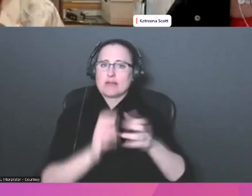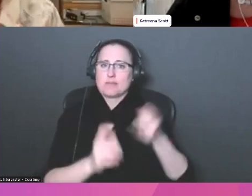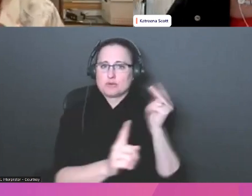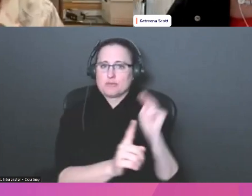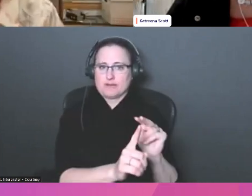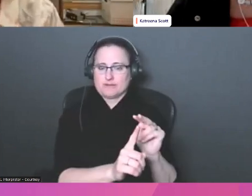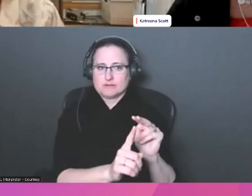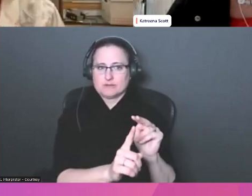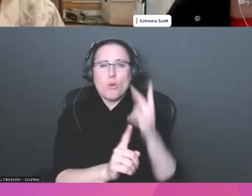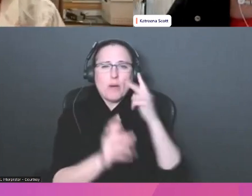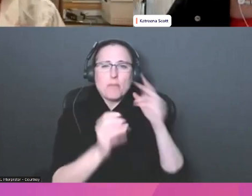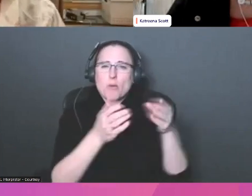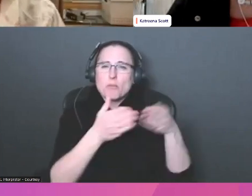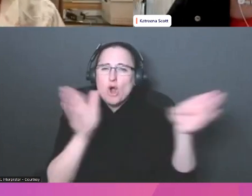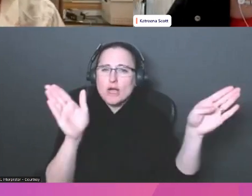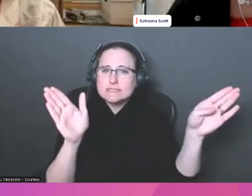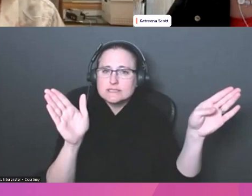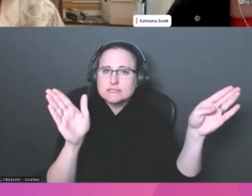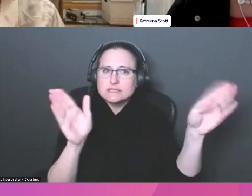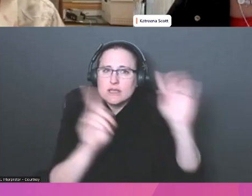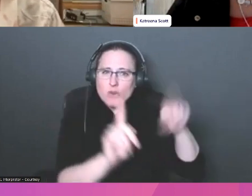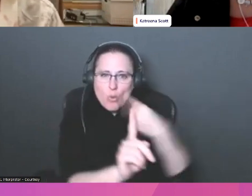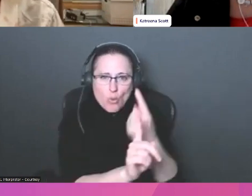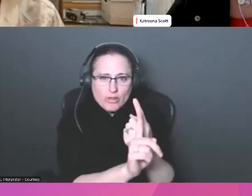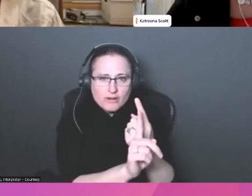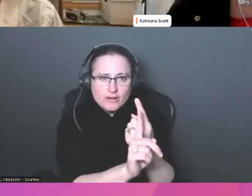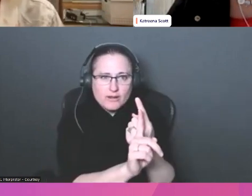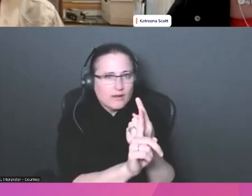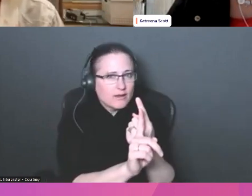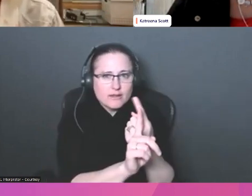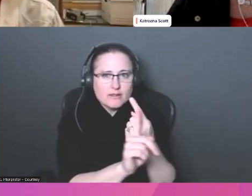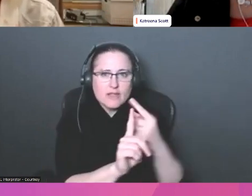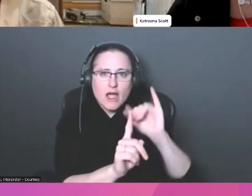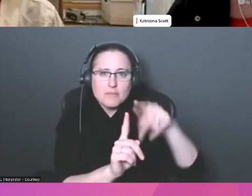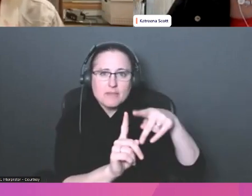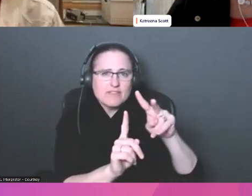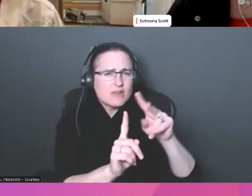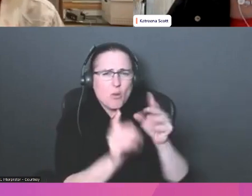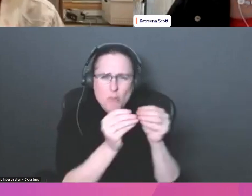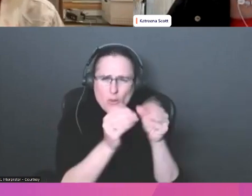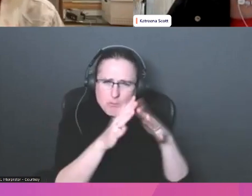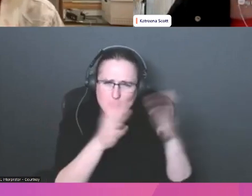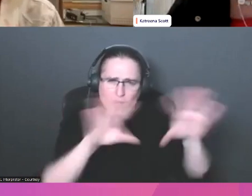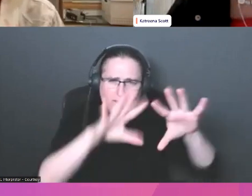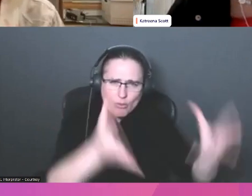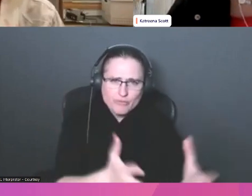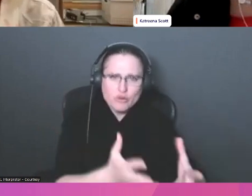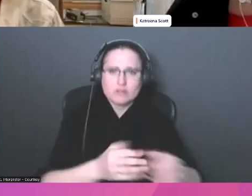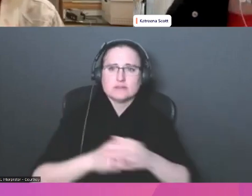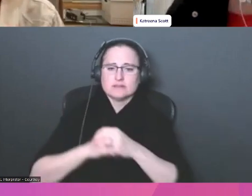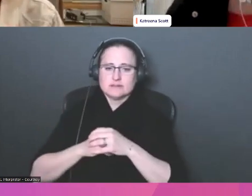c'est important du point de vue de l'intersectionnalité. Il faut aller plus loin que simplement la